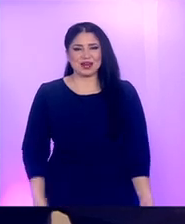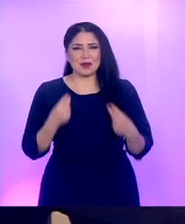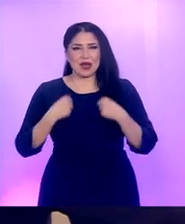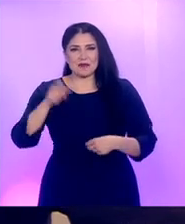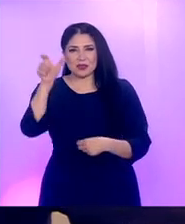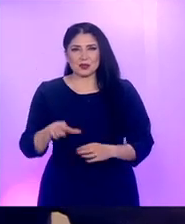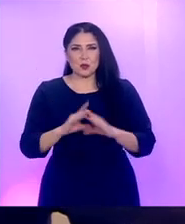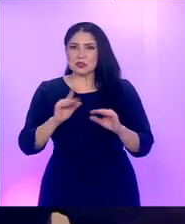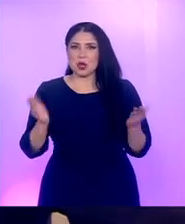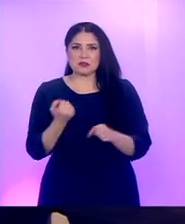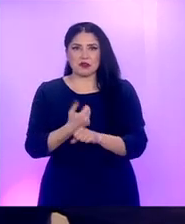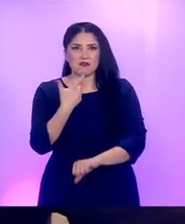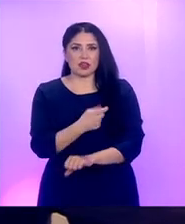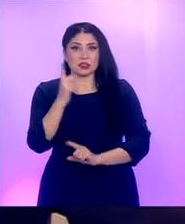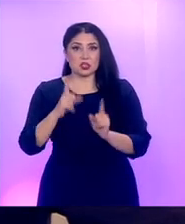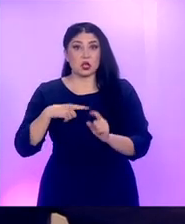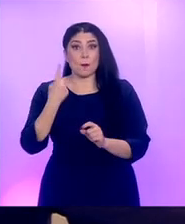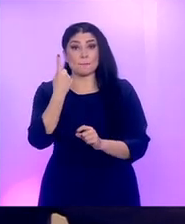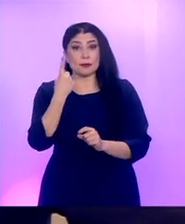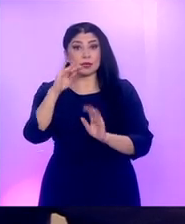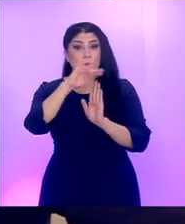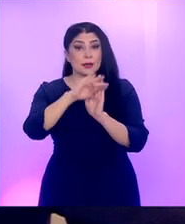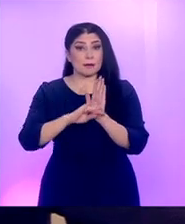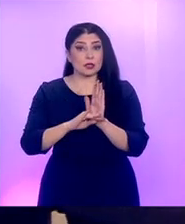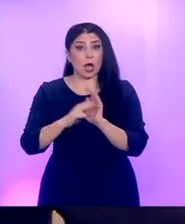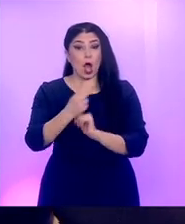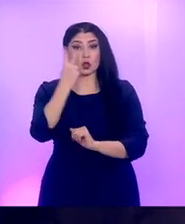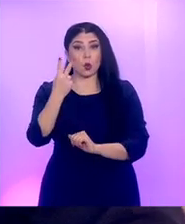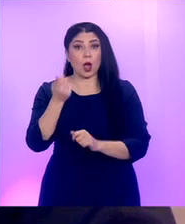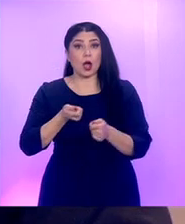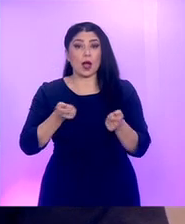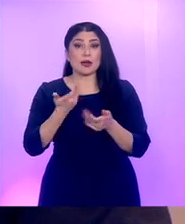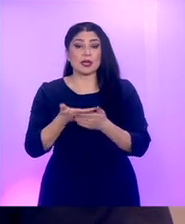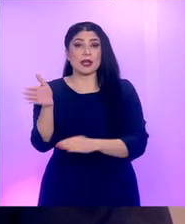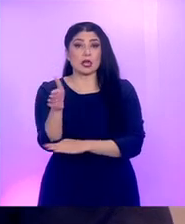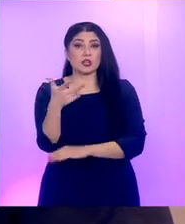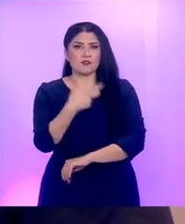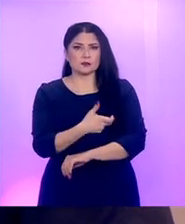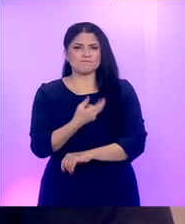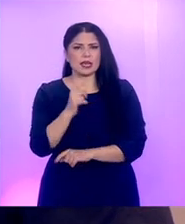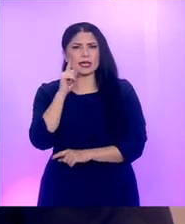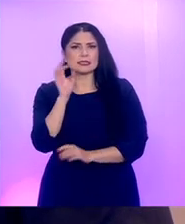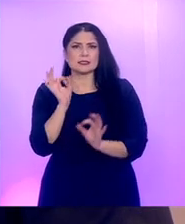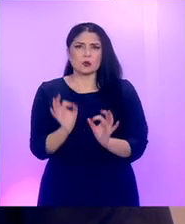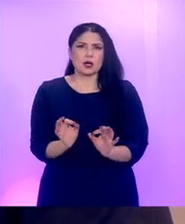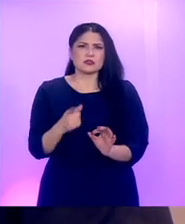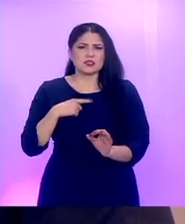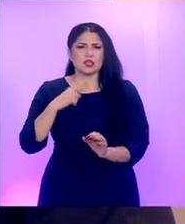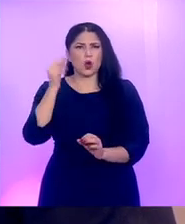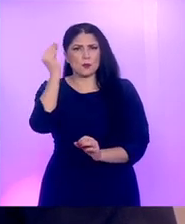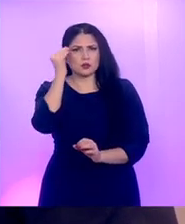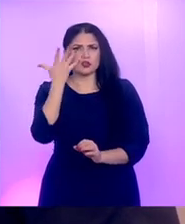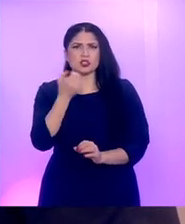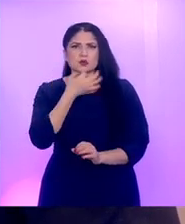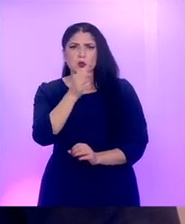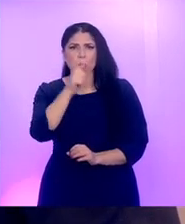Parlamentarii români nu s-au grăbit să se vaccineze, deși se aflau printre cei incluși în etapa a doua a campaniei naționale. Scepticismul este des întâlnit printre aleși și nu cred